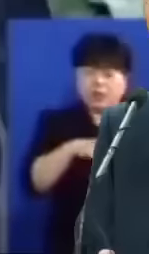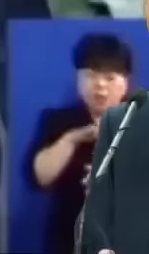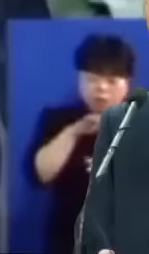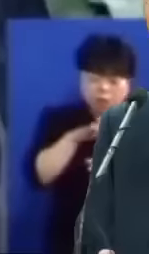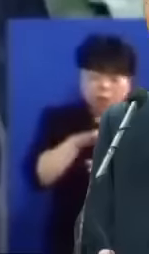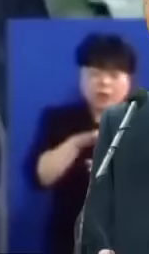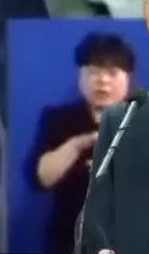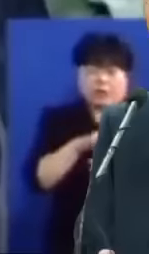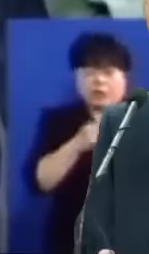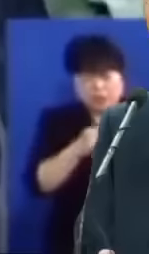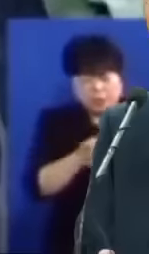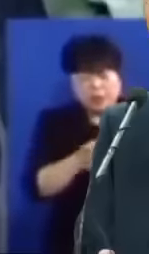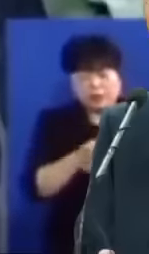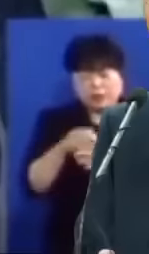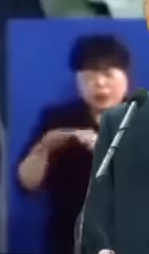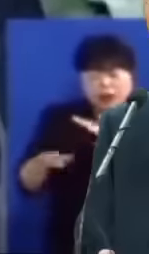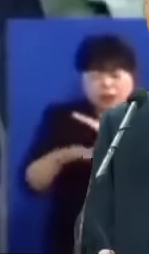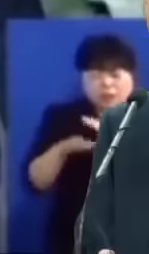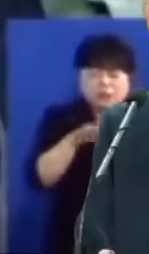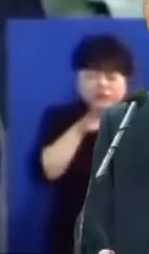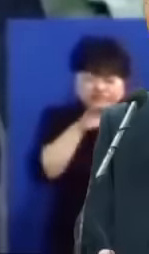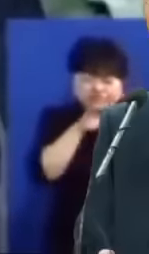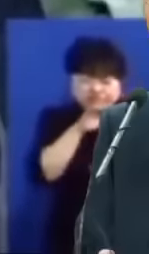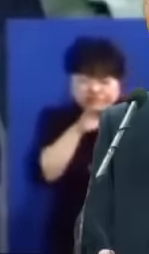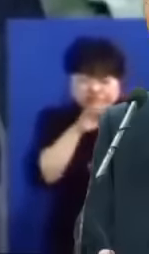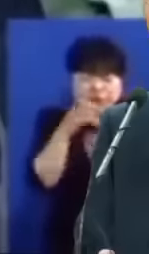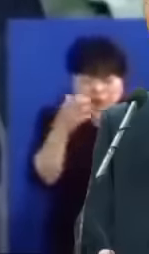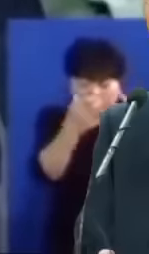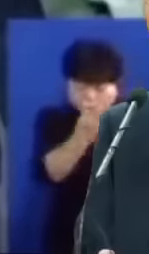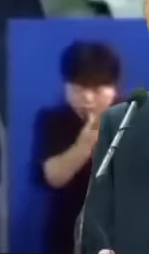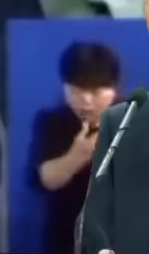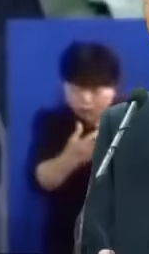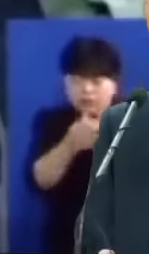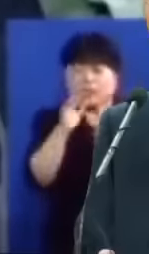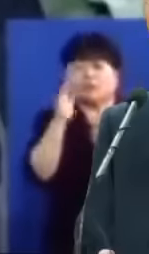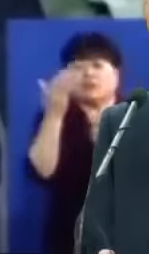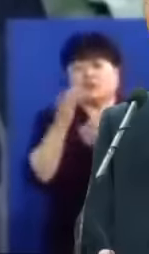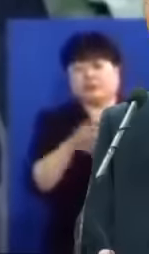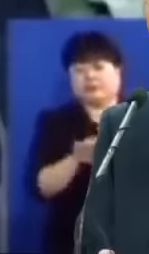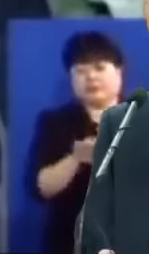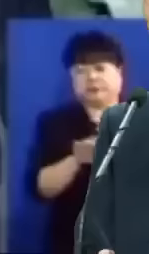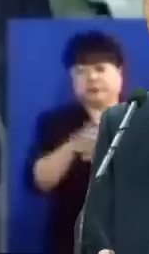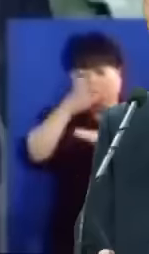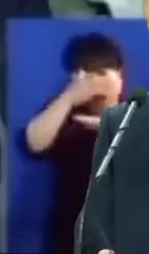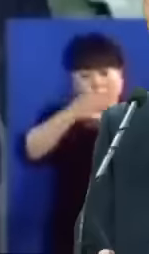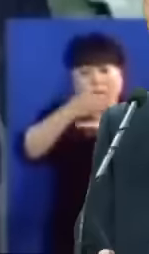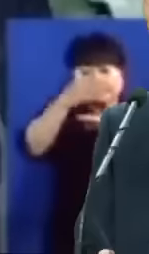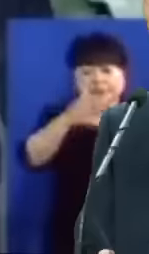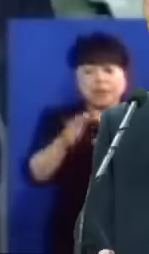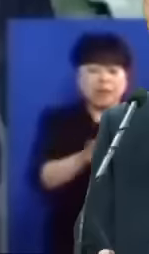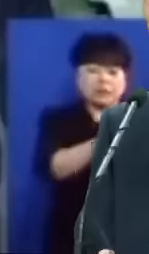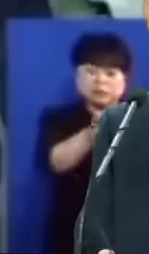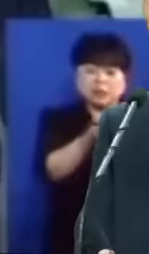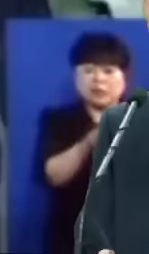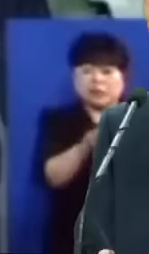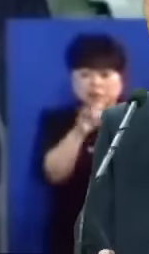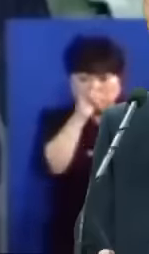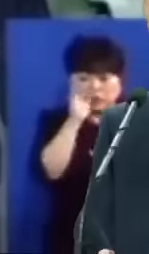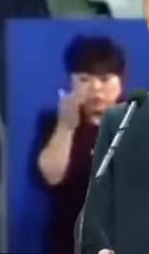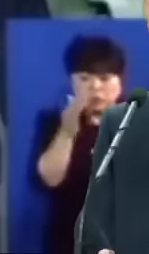탓하고 그래서 가정이 불평과 원망으로 꽉 들어찬 것입니다. 감사와 사랑이 있어야